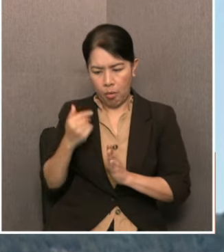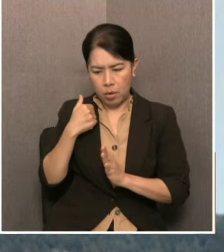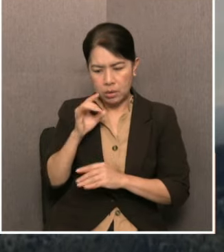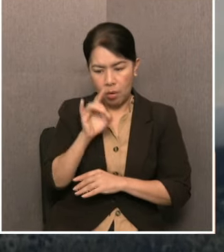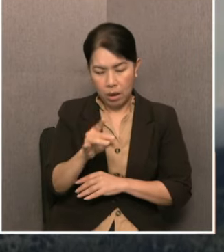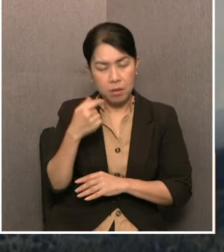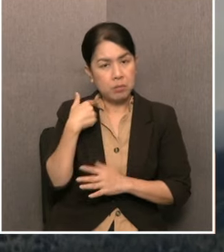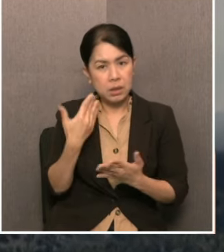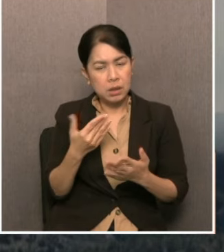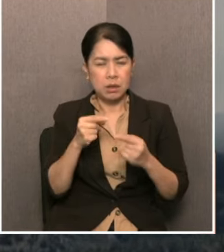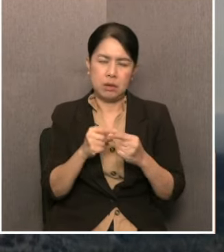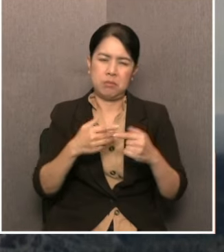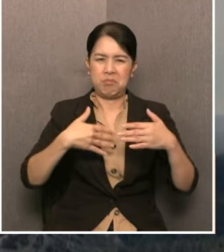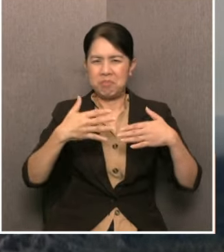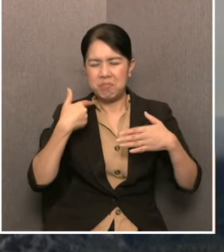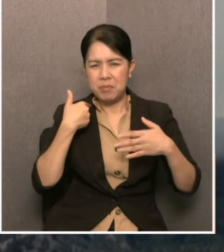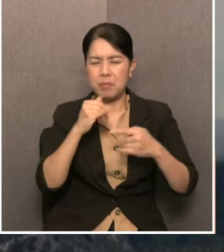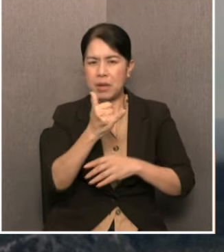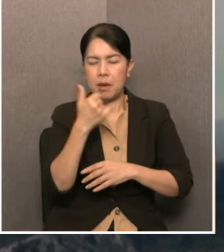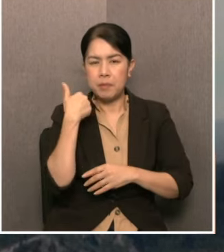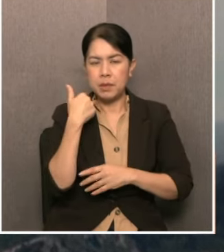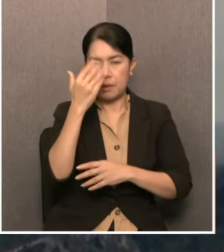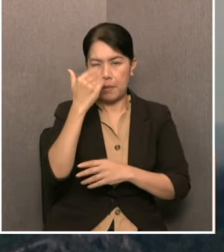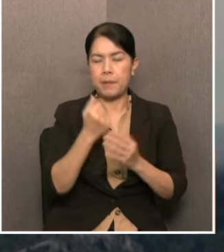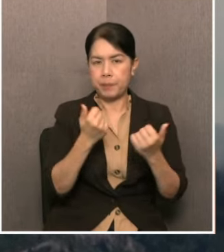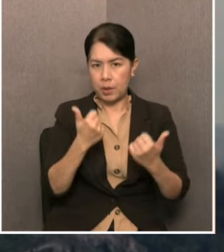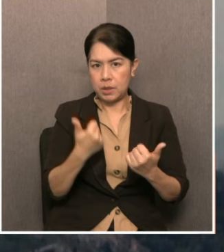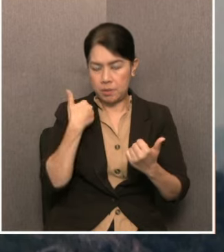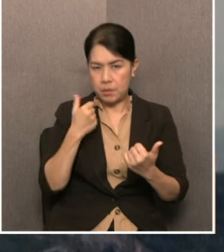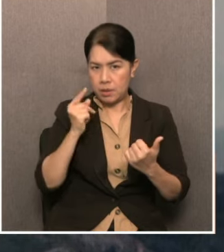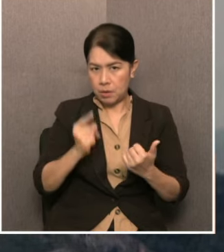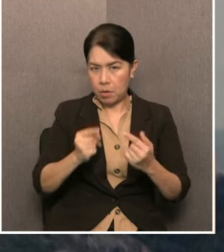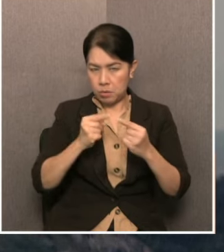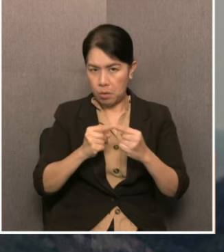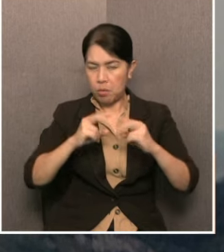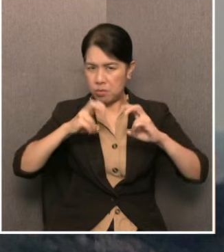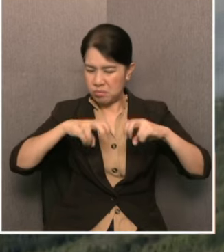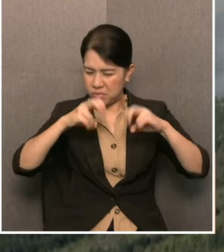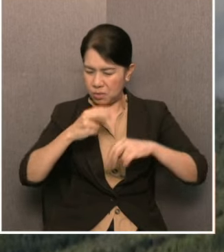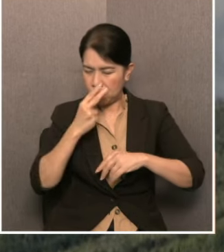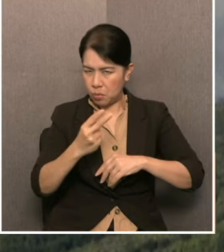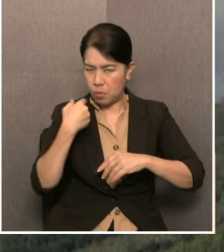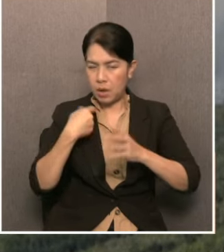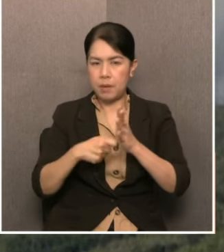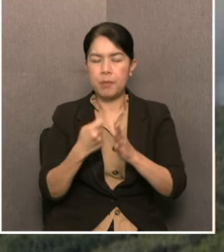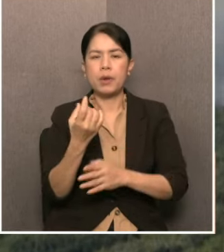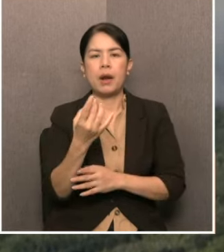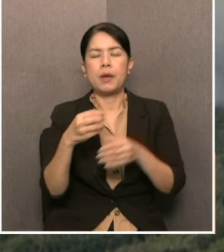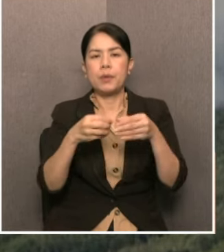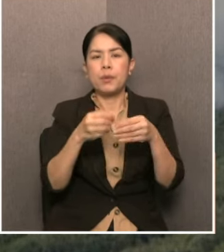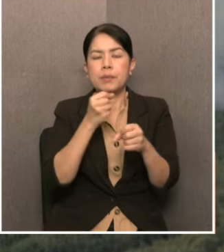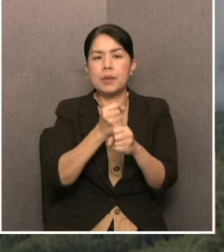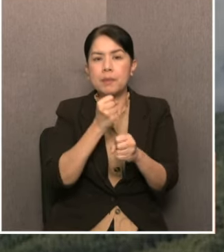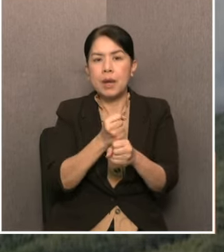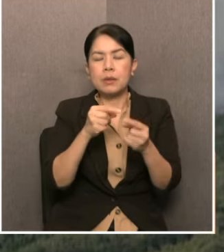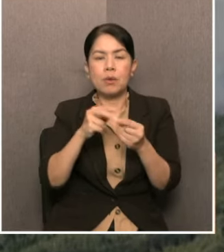โยมนุษ์หอไม่มัสงผลให้ต้องมีการเริมสอบสวนสาเหตุของกเกิดไปารครั้งนี้จากนาทีดับเพลงกำลงพยายามอย่างหนักครับ